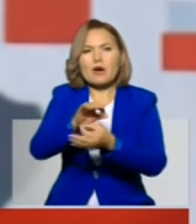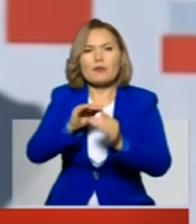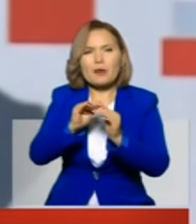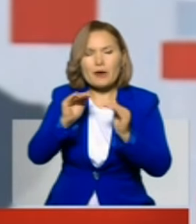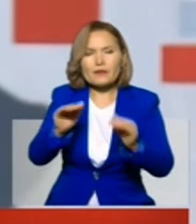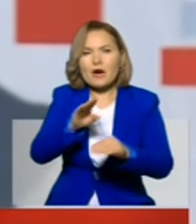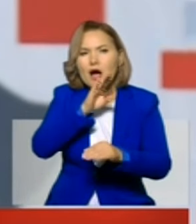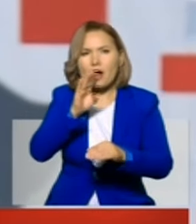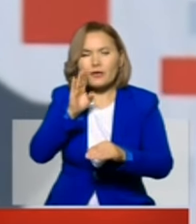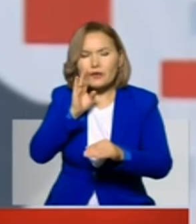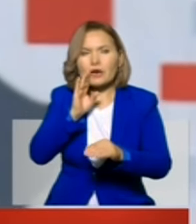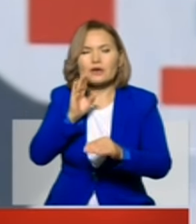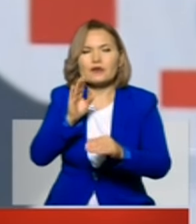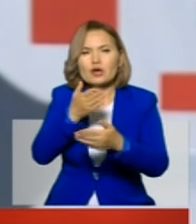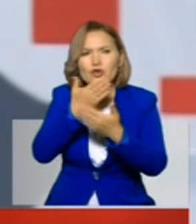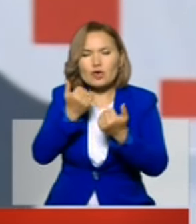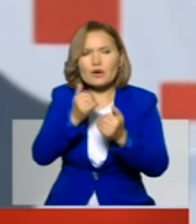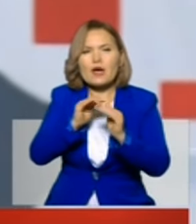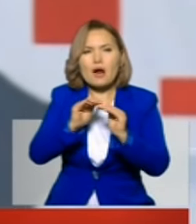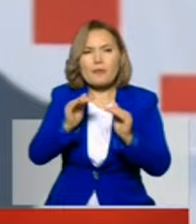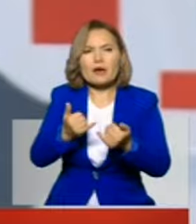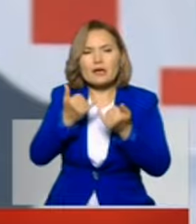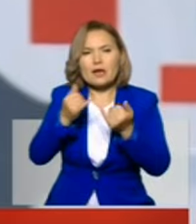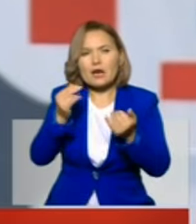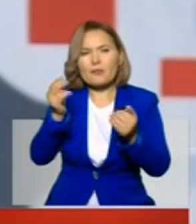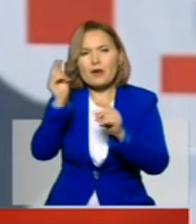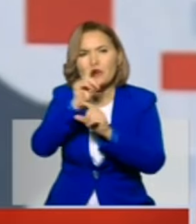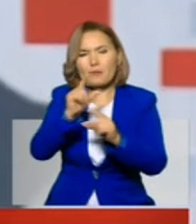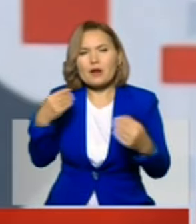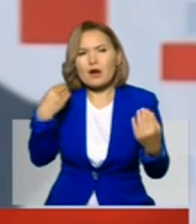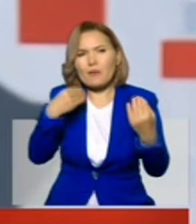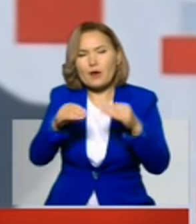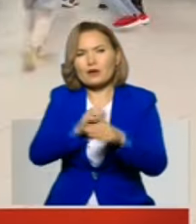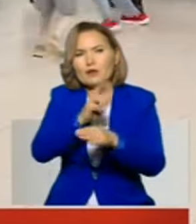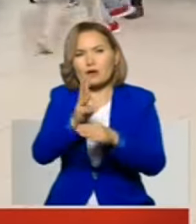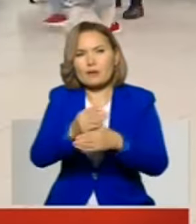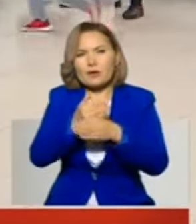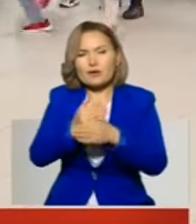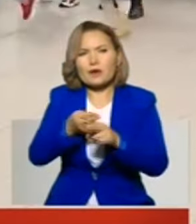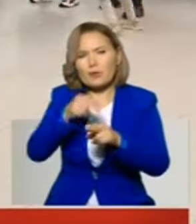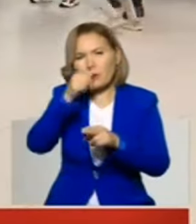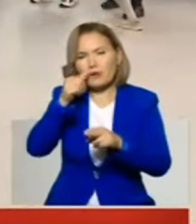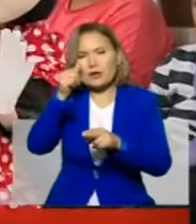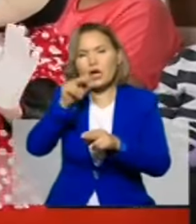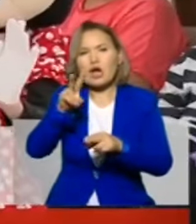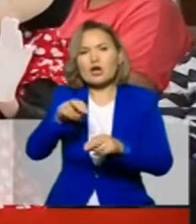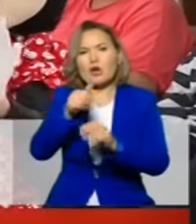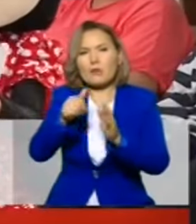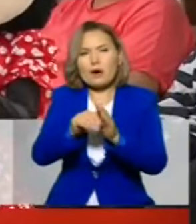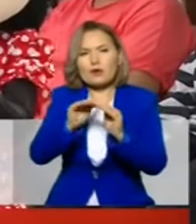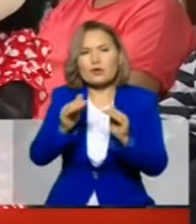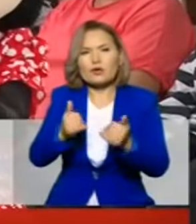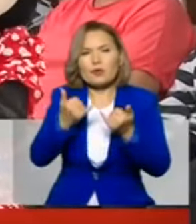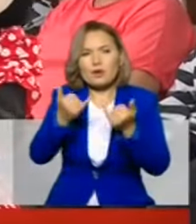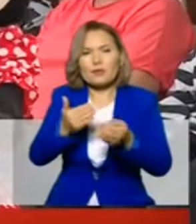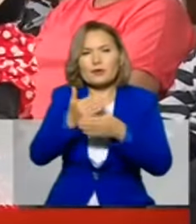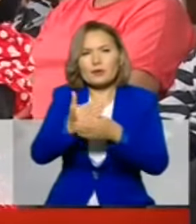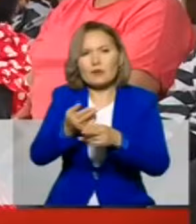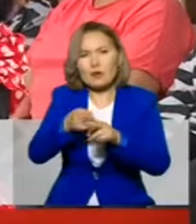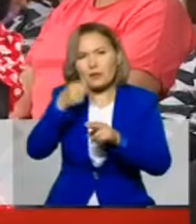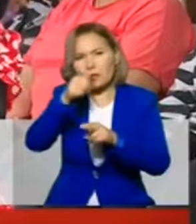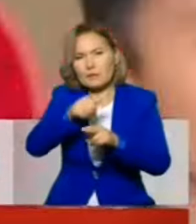мен ата-анасының қамқорлығынсыз қалған балаларға мектепке керек құрал-жабдық берілді. Былтыр 216 балаға көмек көрсетілсе,